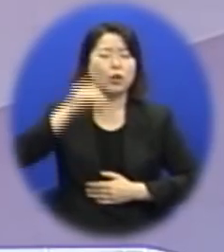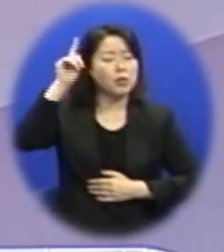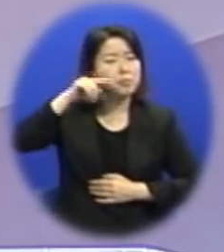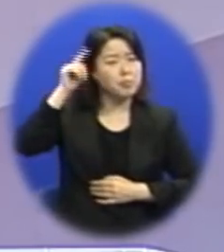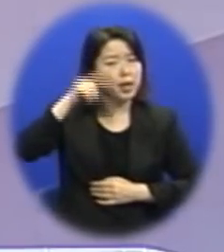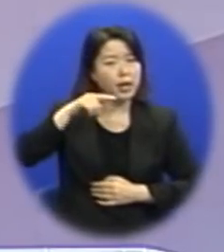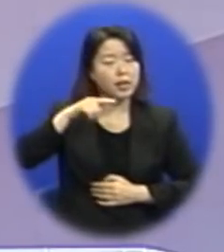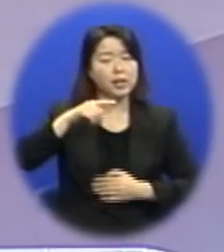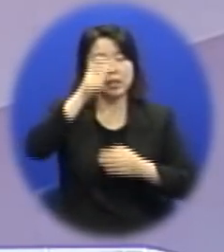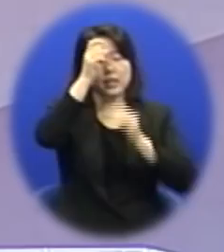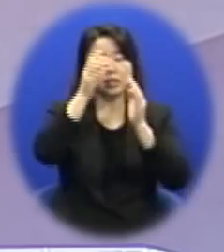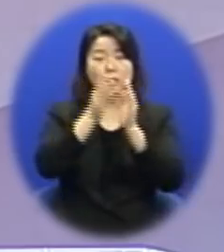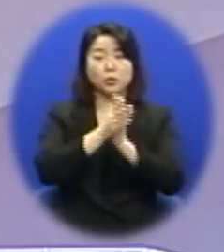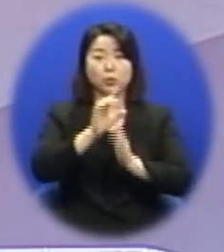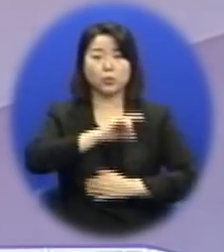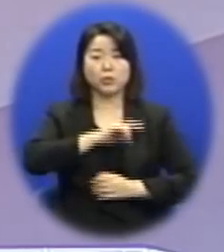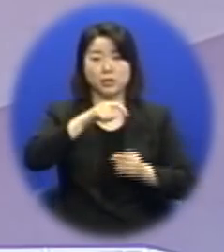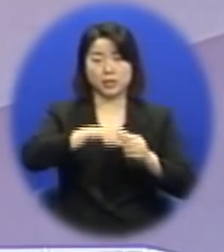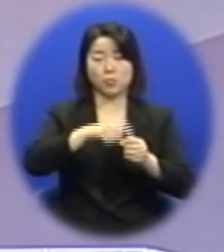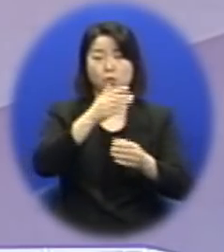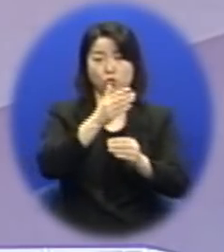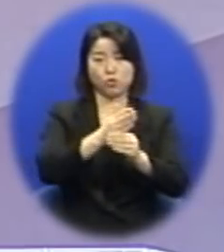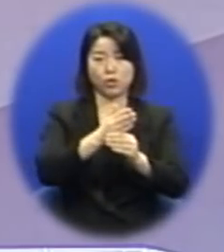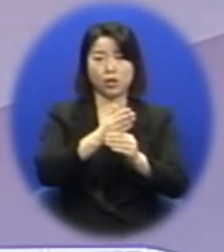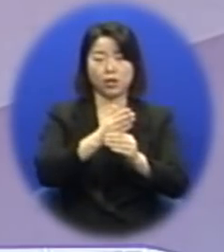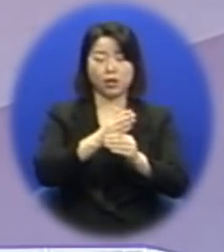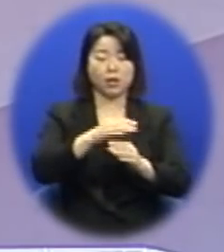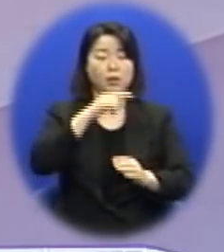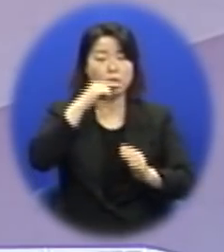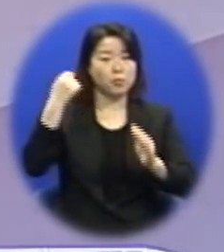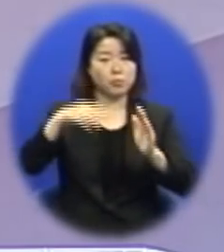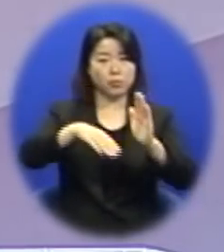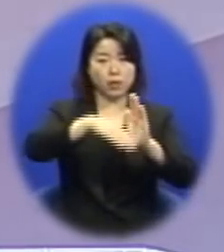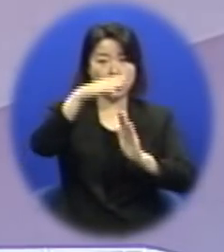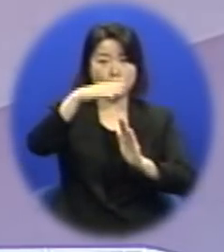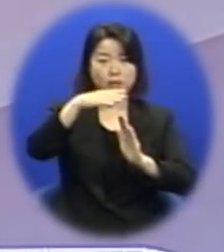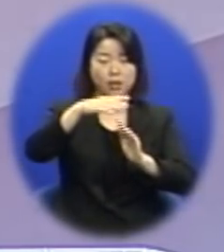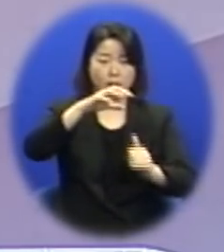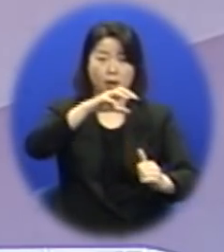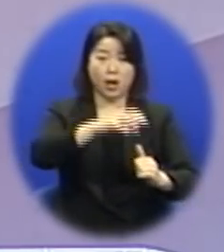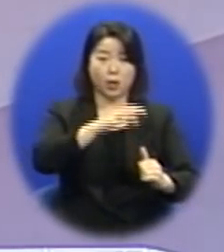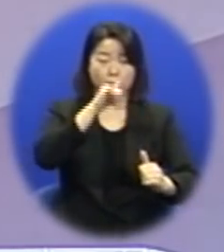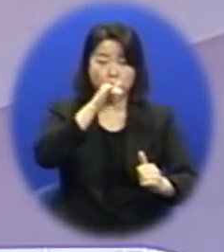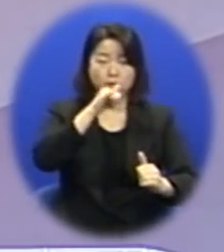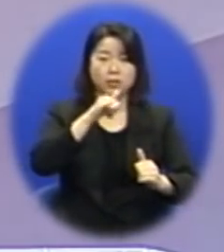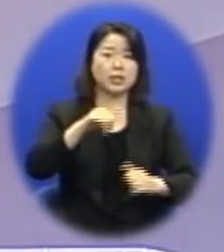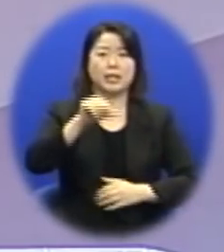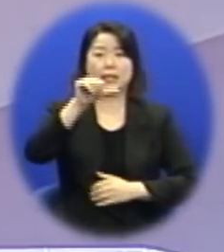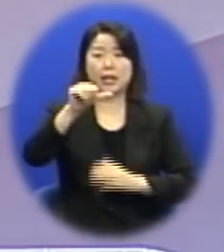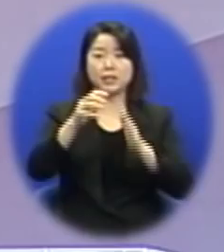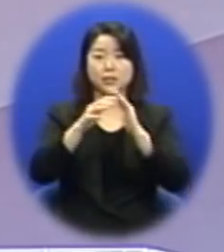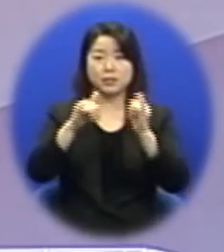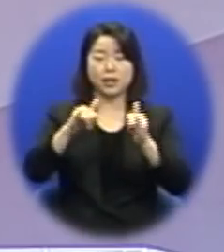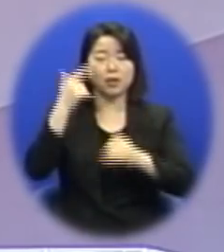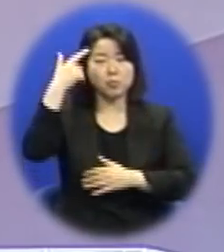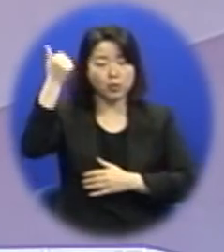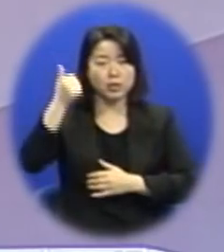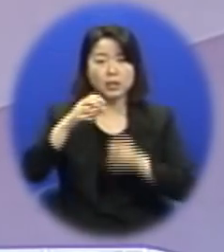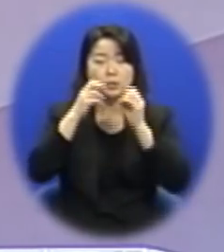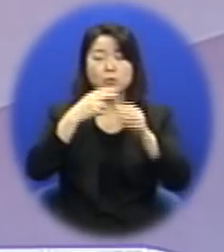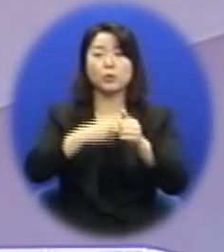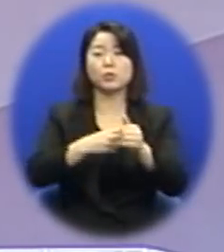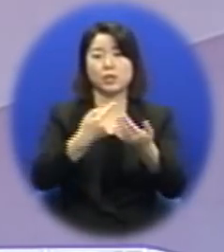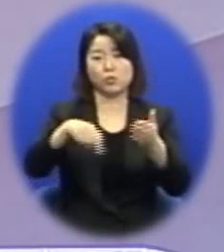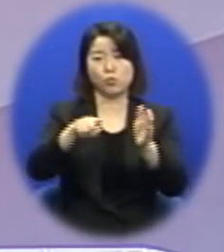기도하는 기도 제목 중에 북한에 억류되어 있는 다섯 분의 목사님과 선교사님 위 기도합니다 수